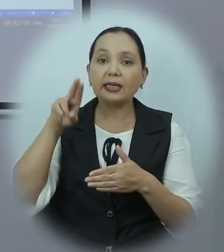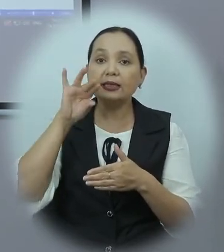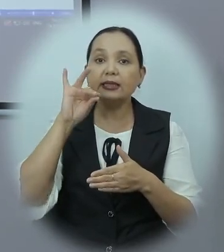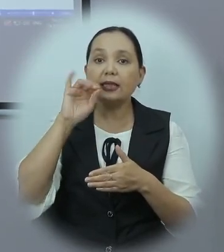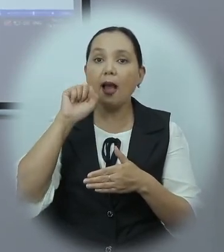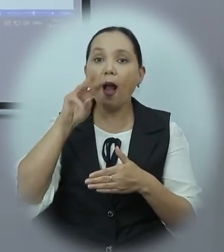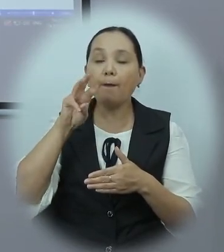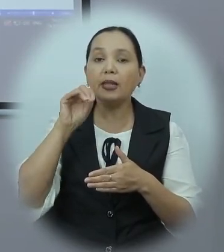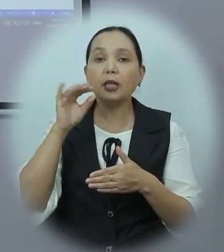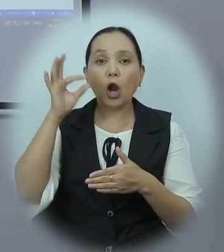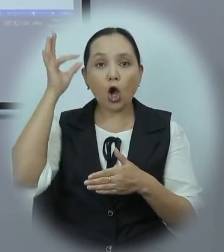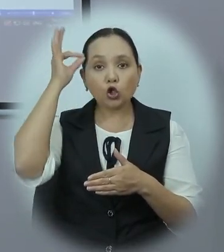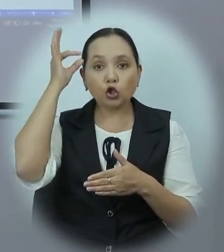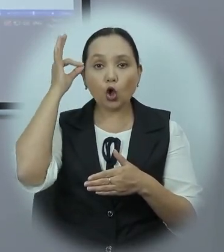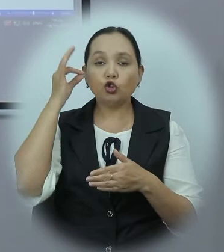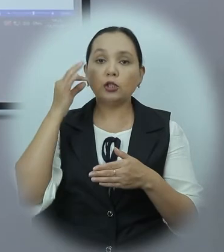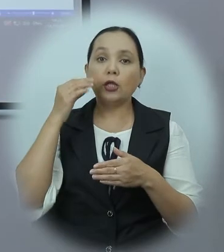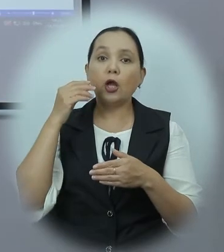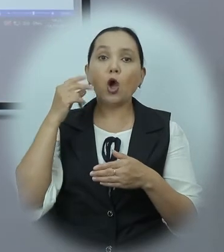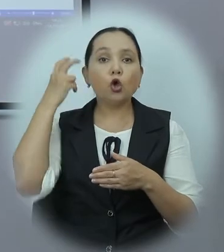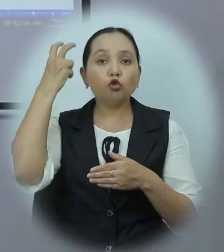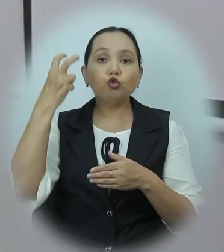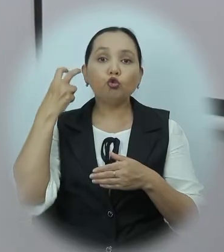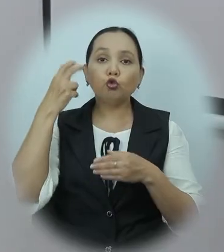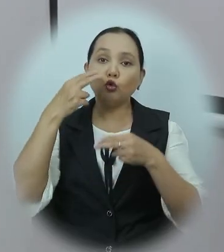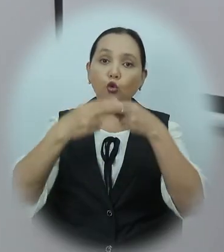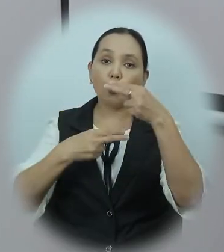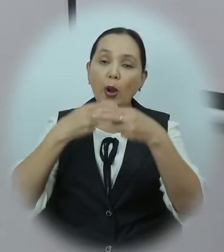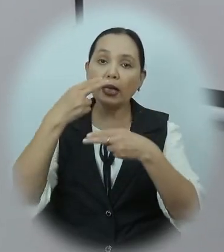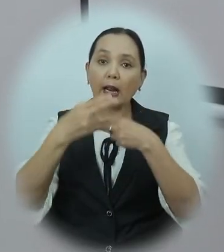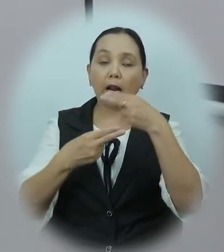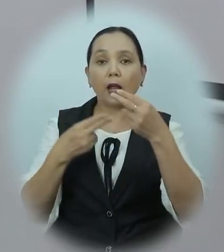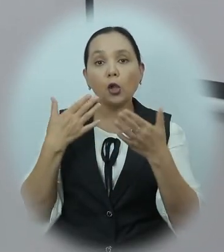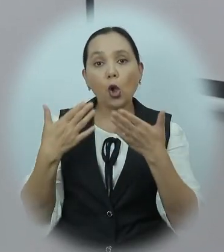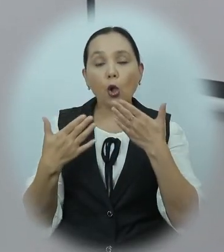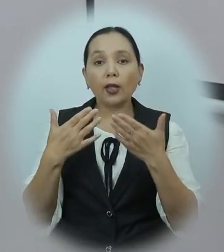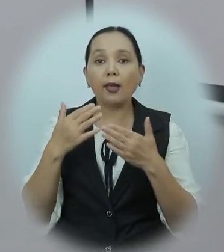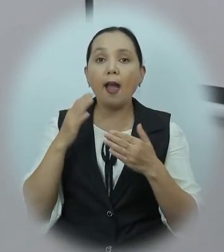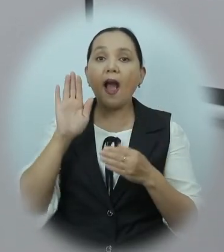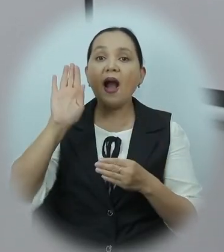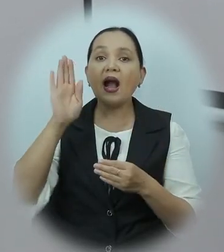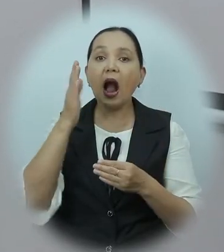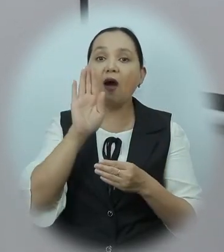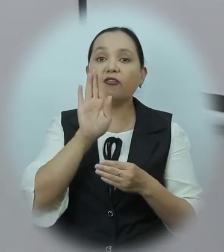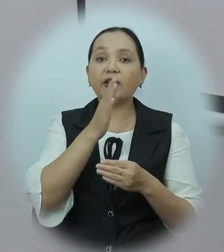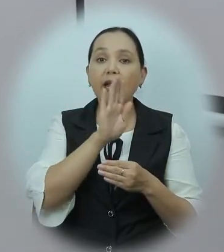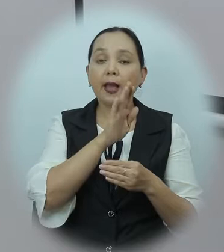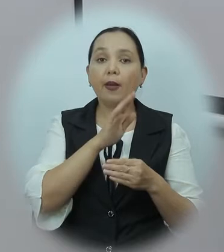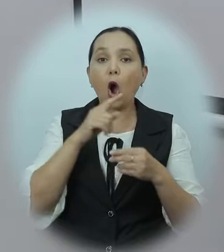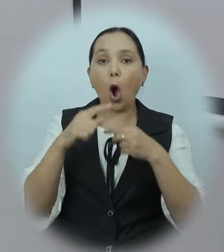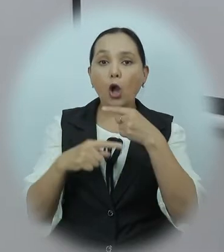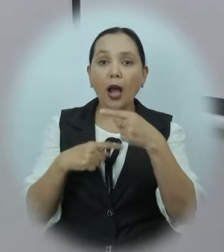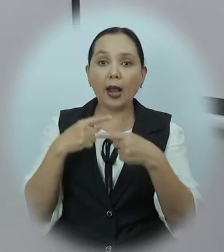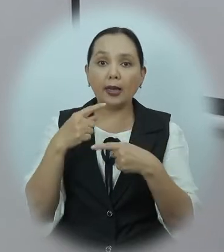va sochni turmaklash jarayonidagi jingalaklar yoki gafri